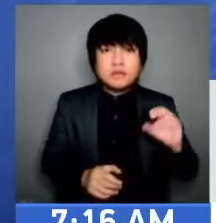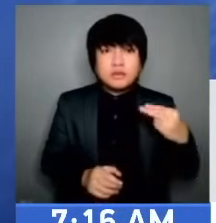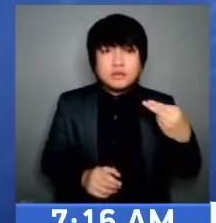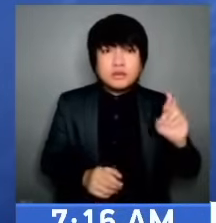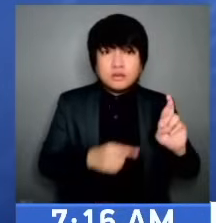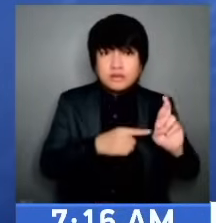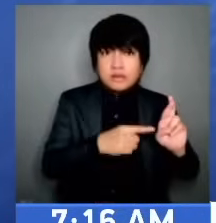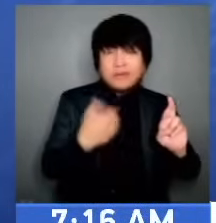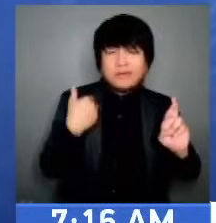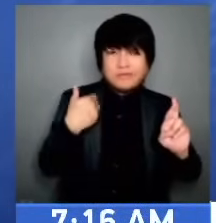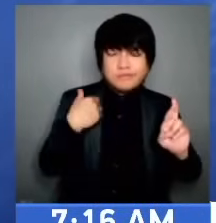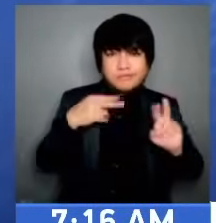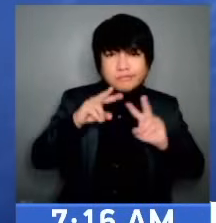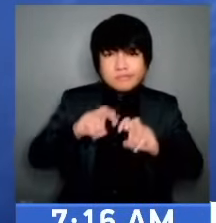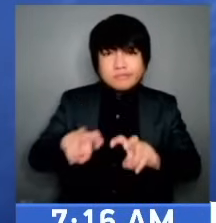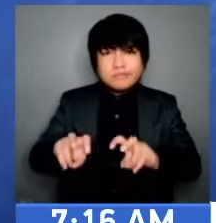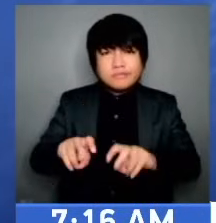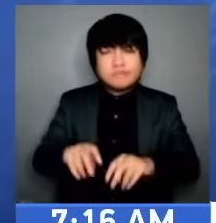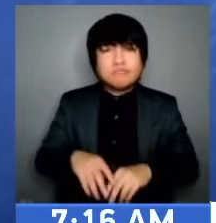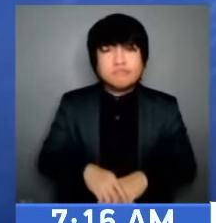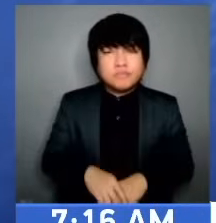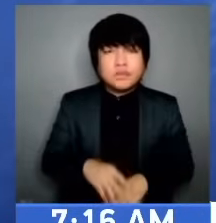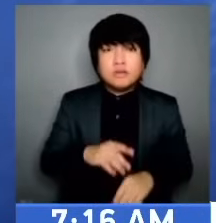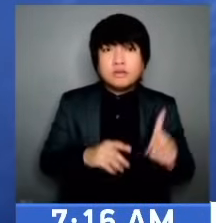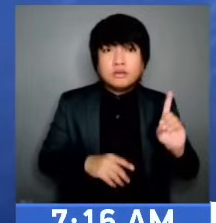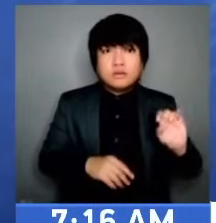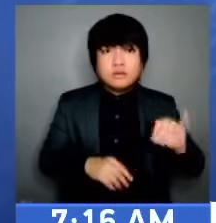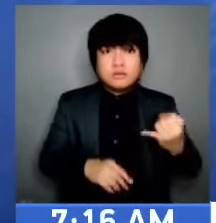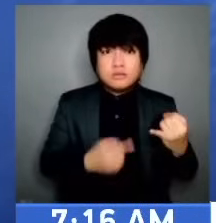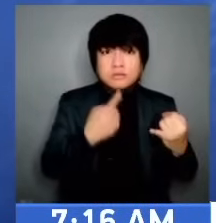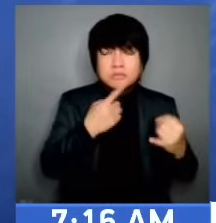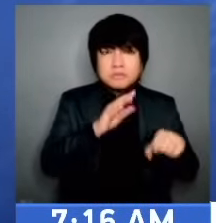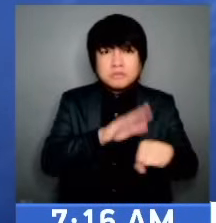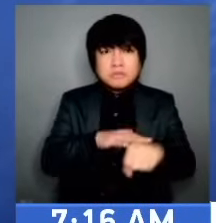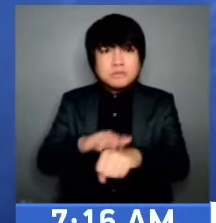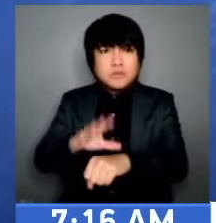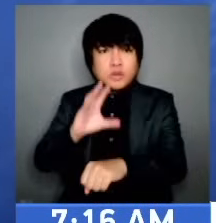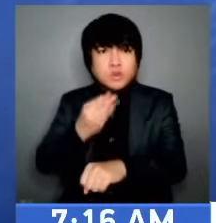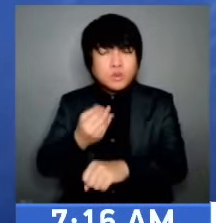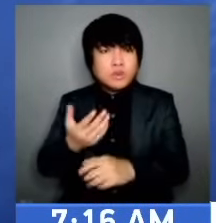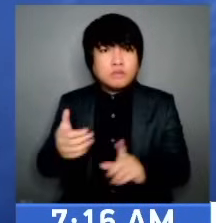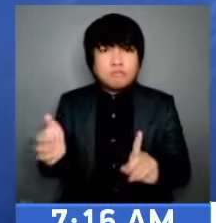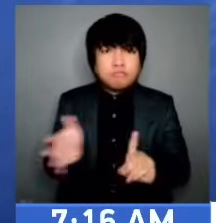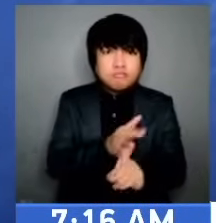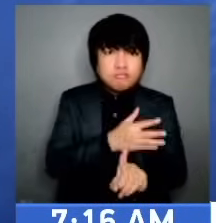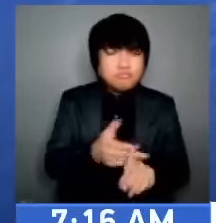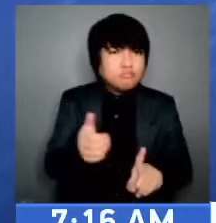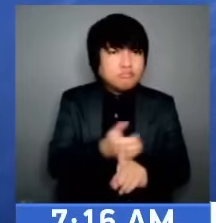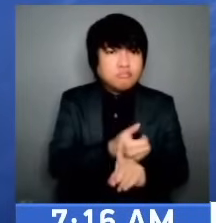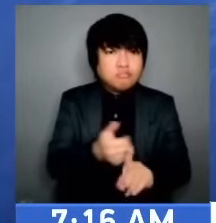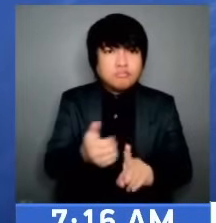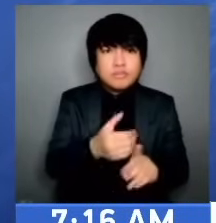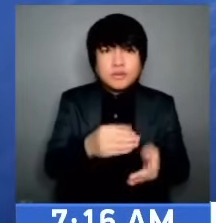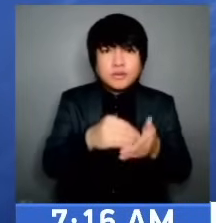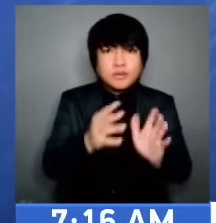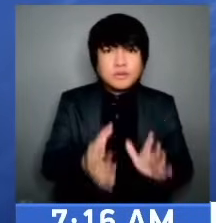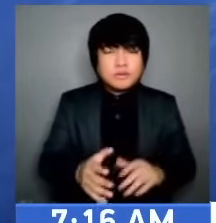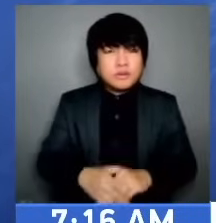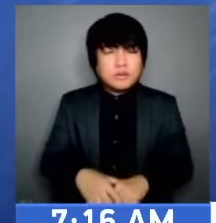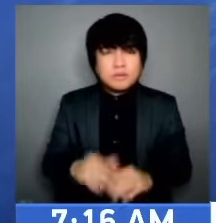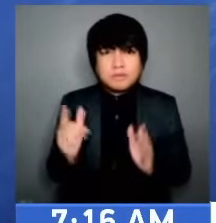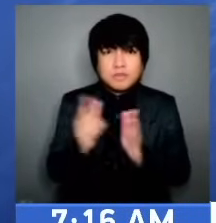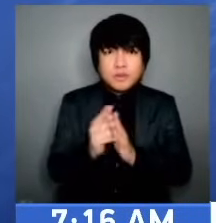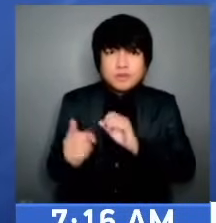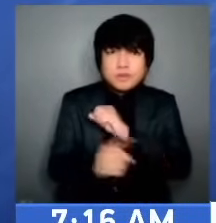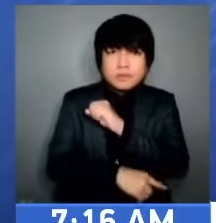na rin daw ng DOJ ang anumang uri ng pang-aabuso sa kabataan na isa raw krimen. Bawal anila ang corporal punishment. Inatasan na raw ng